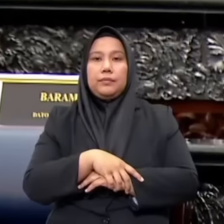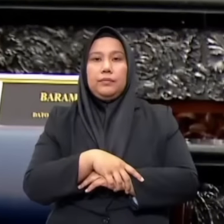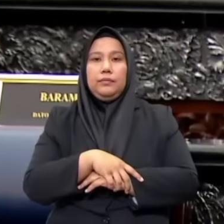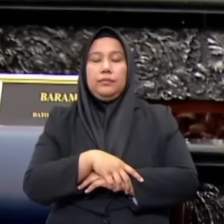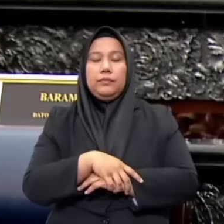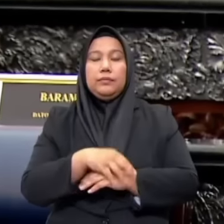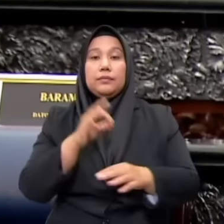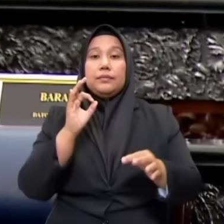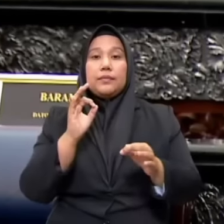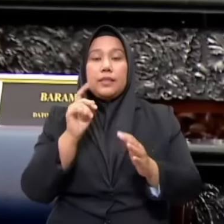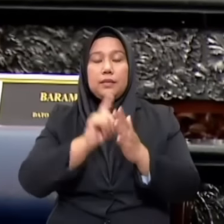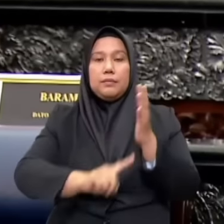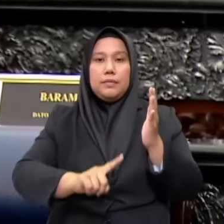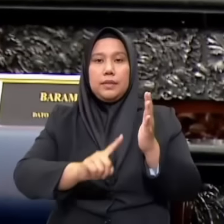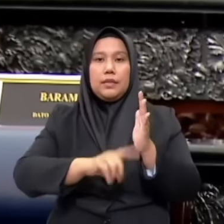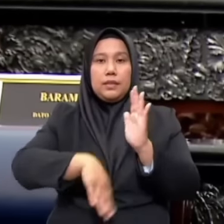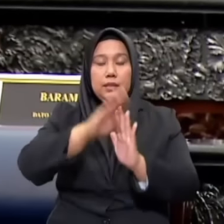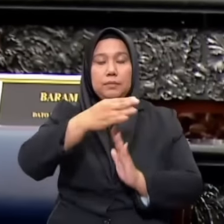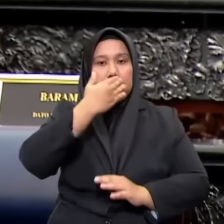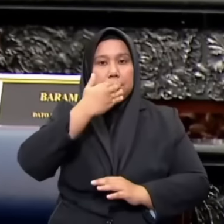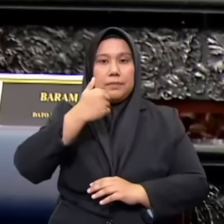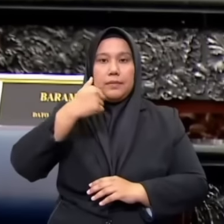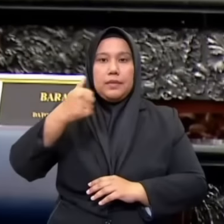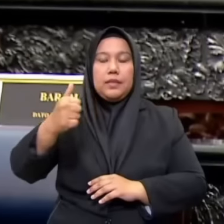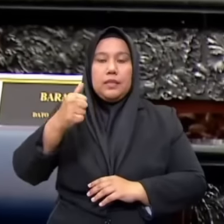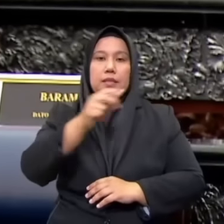miserable than poverty.